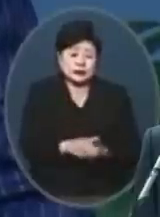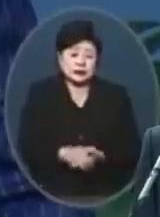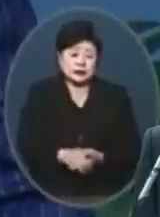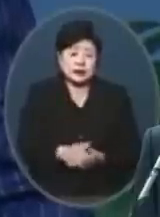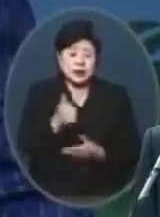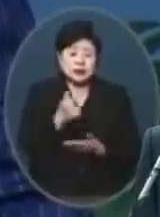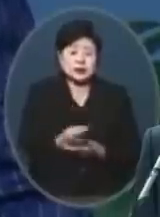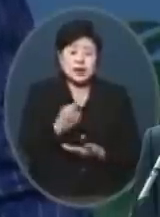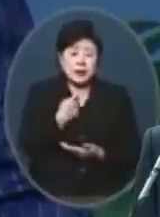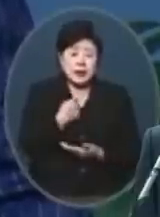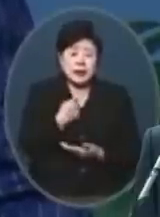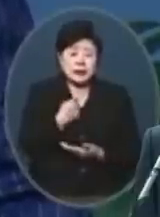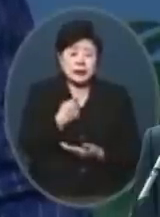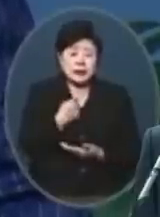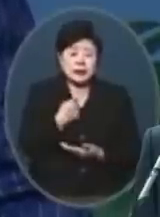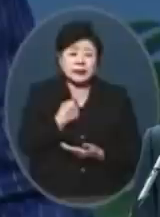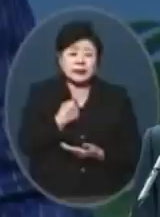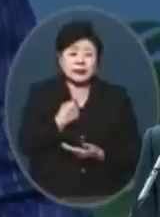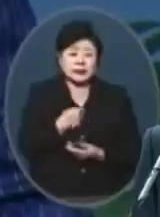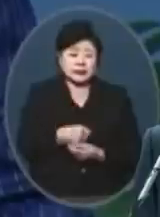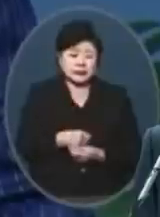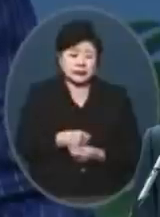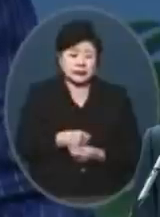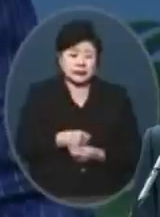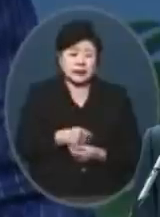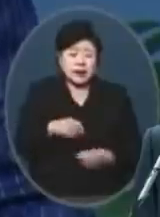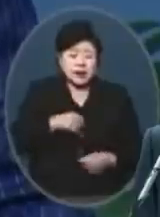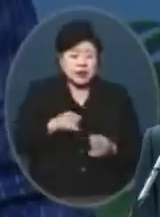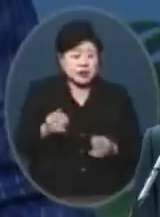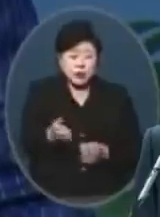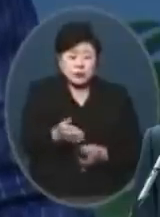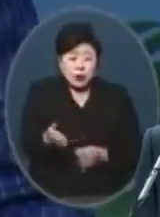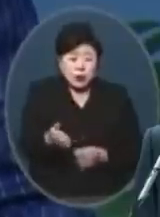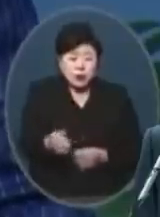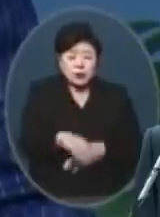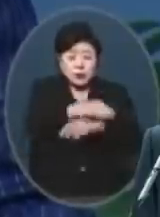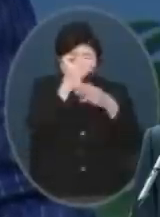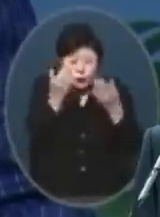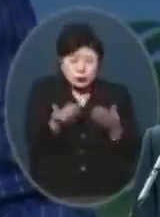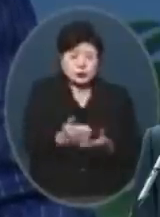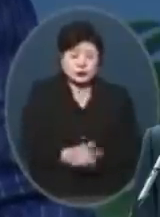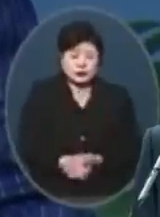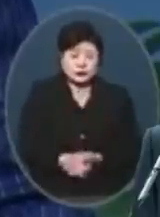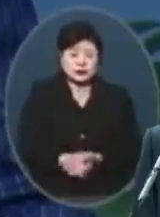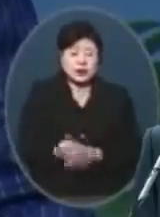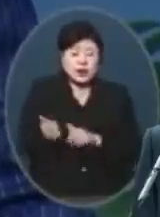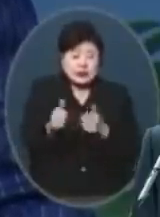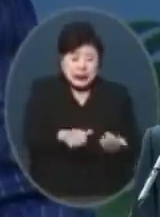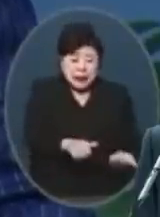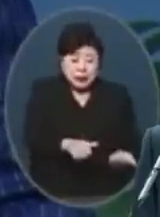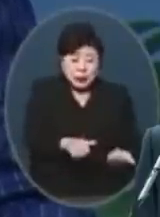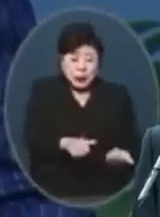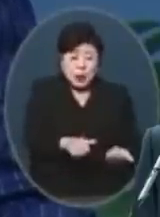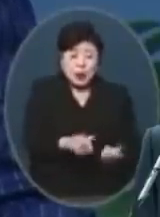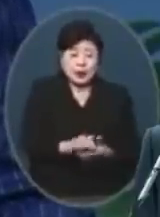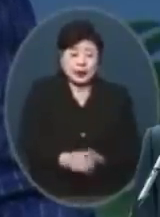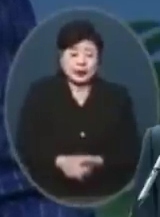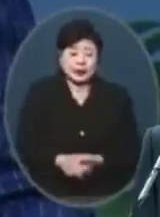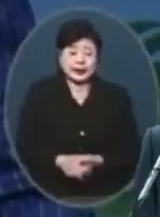죄 짓지 않은 의인은 없으니까요. 그러니까 우리가 다 사망으로